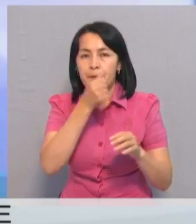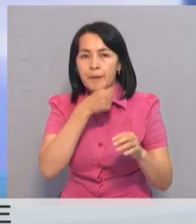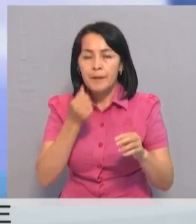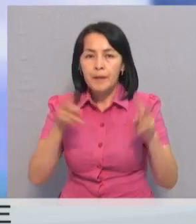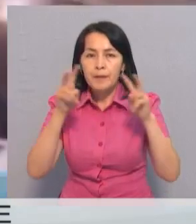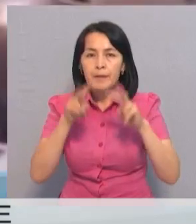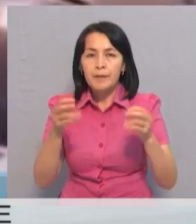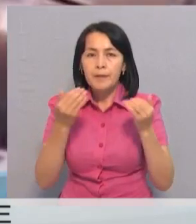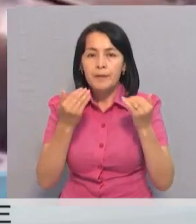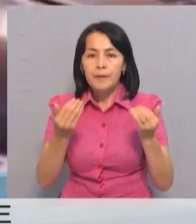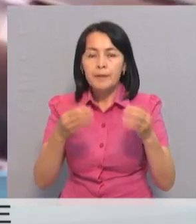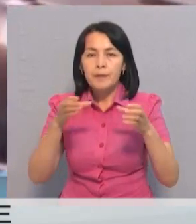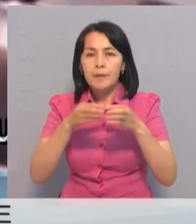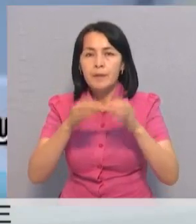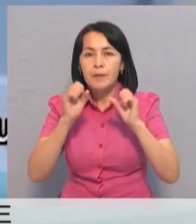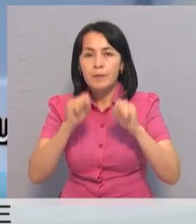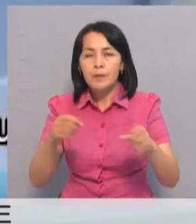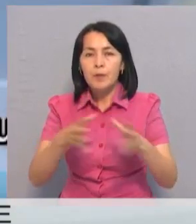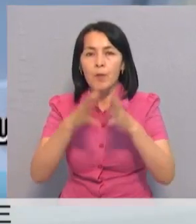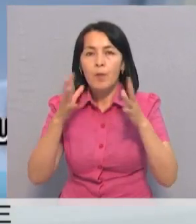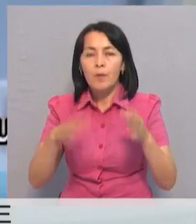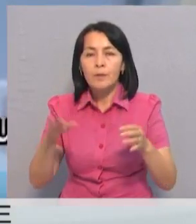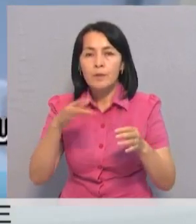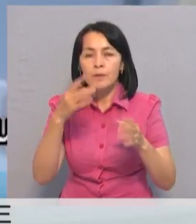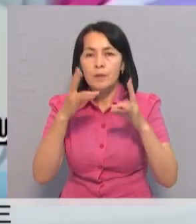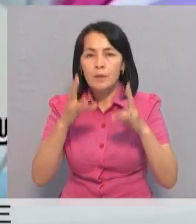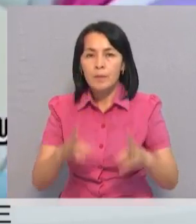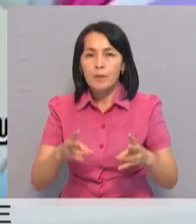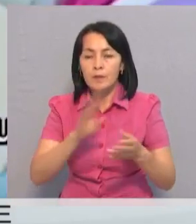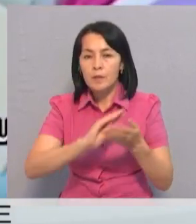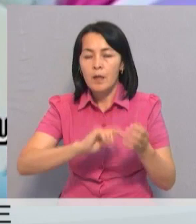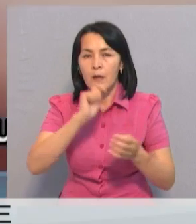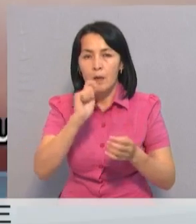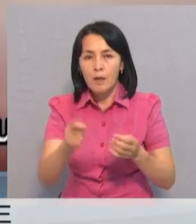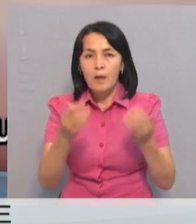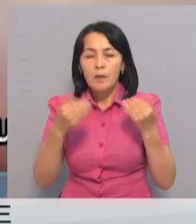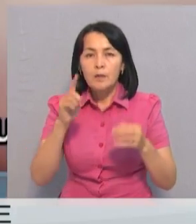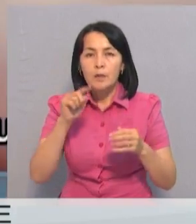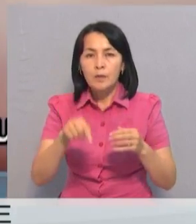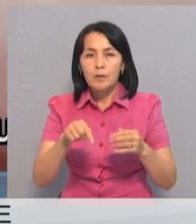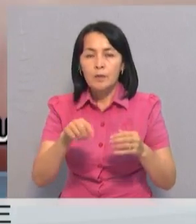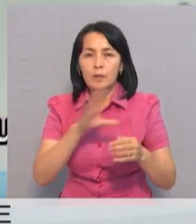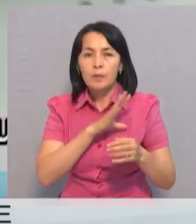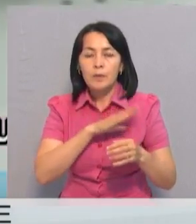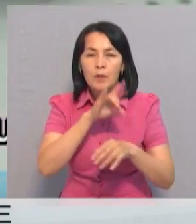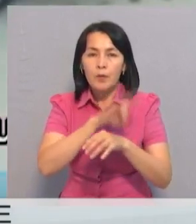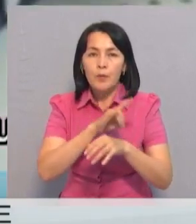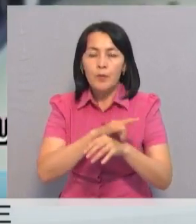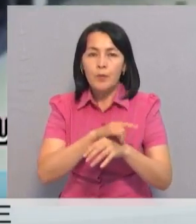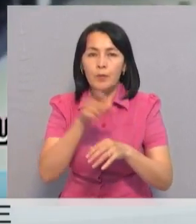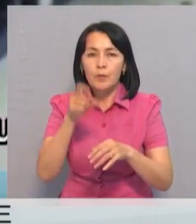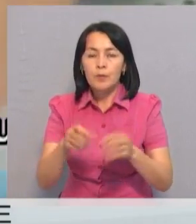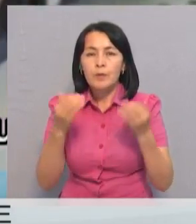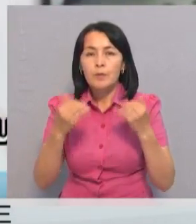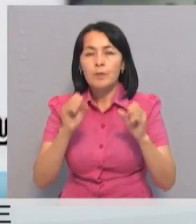следствия. Жертв «Финпирамиды» может быть больше. Не все пострадавшие обратились с заявлением. Тех, кто уже попался на уловку мошенников,